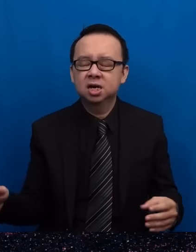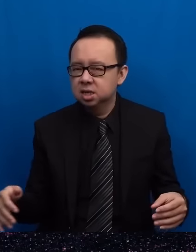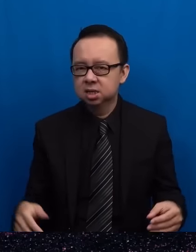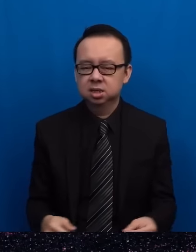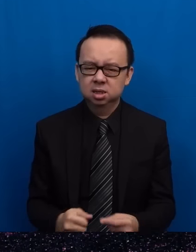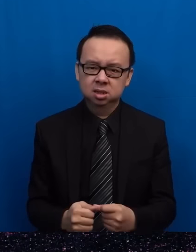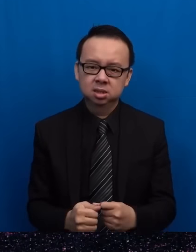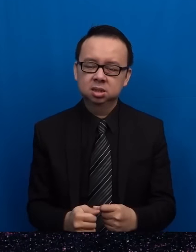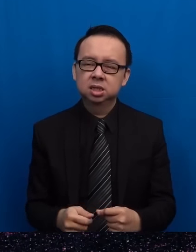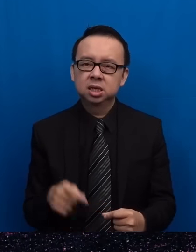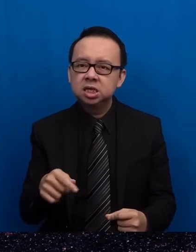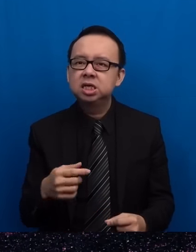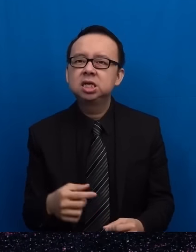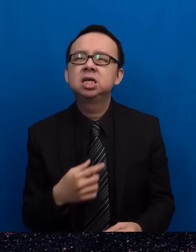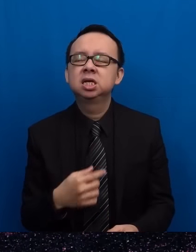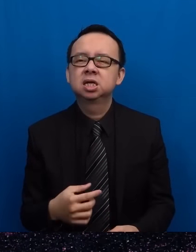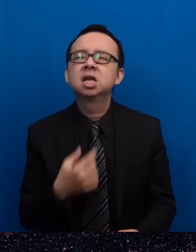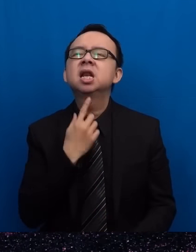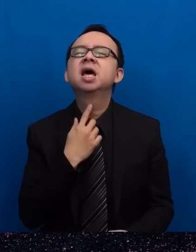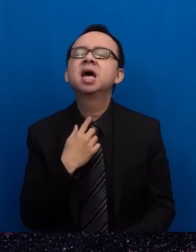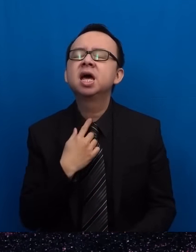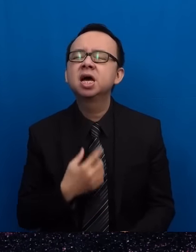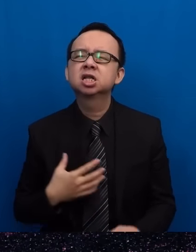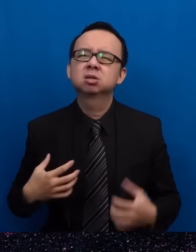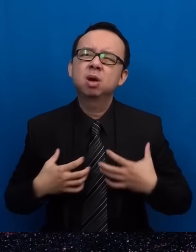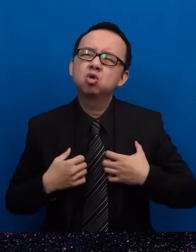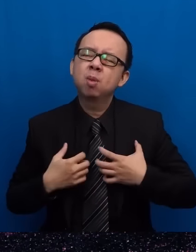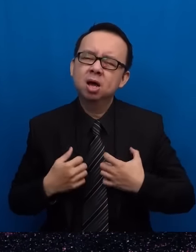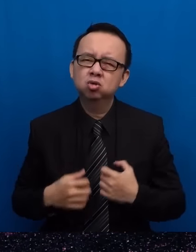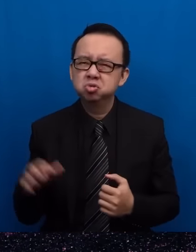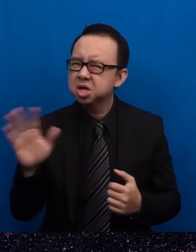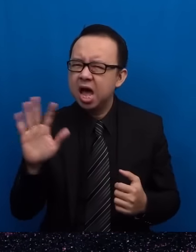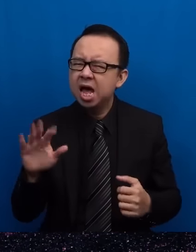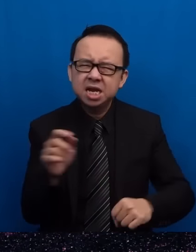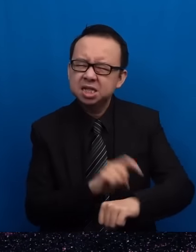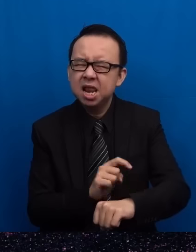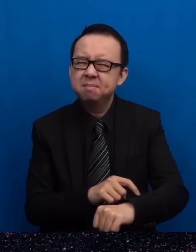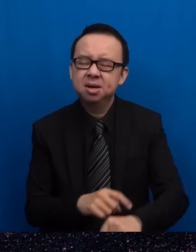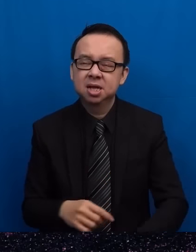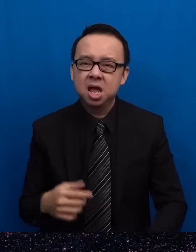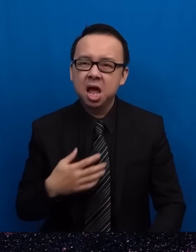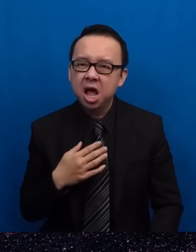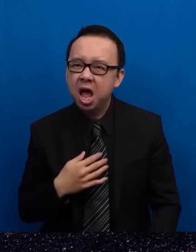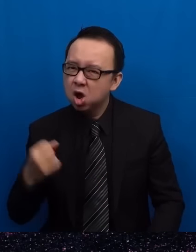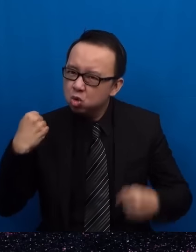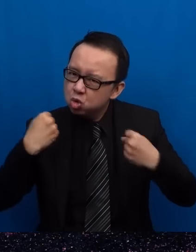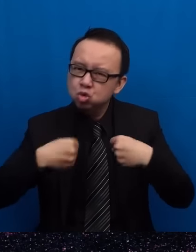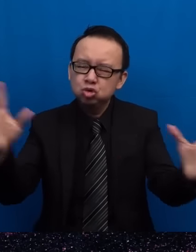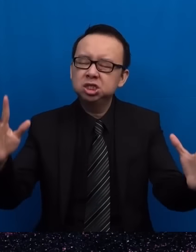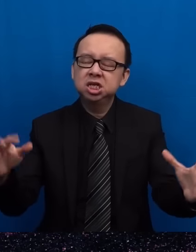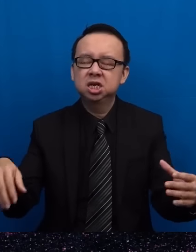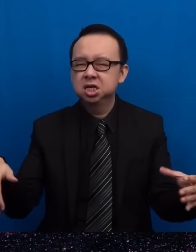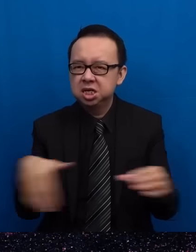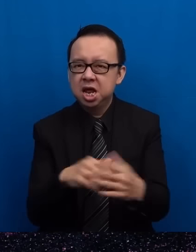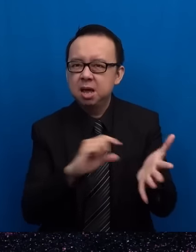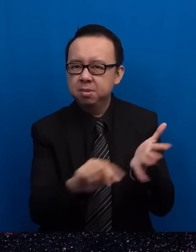leher, tenggorokan, hingga ke paru-paru. Tidak ada kata terlambat, tidak ada stage terakhir. Aku tengking di dalam nama Yesus